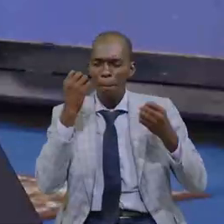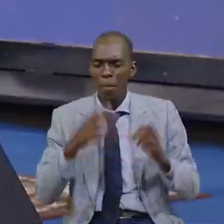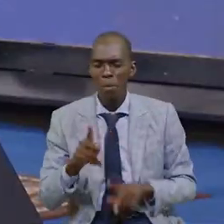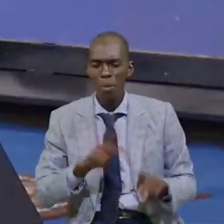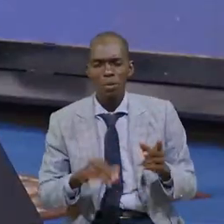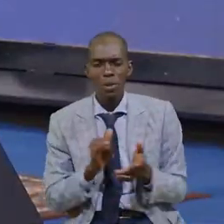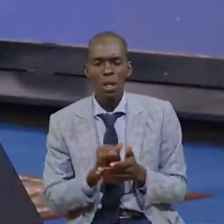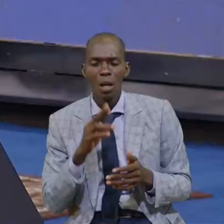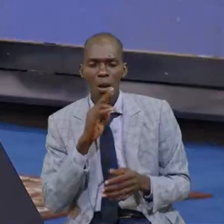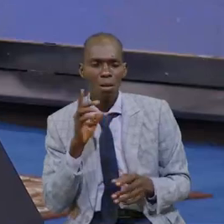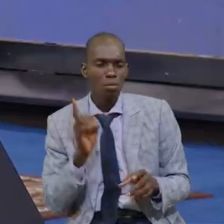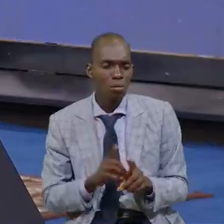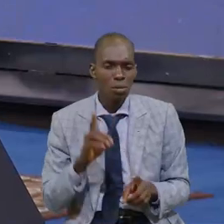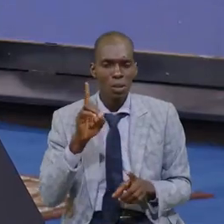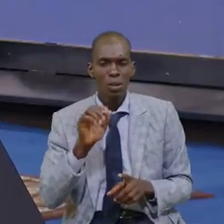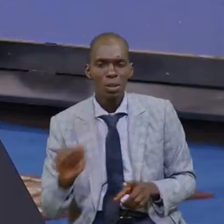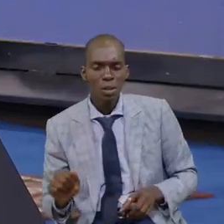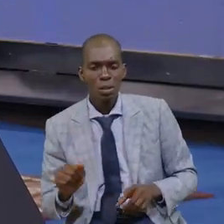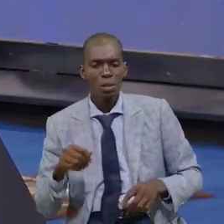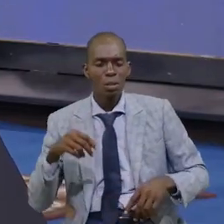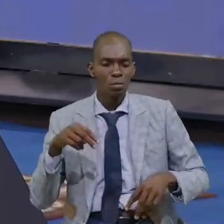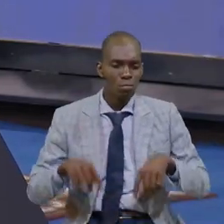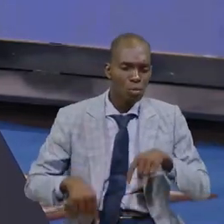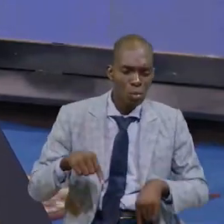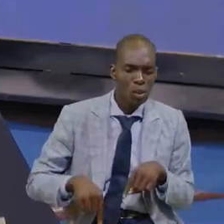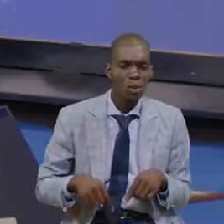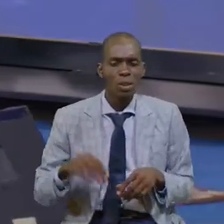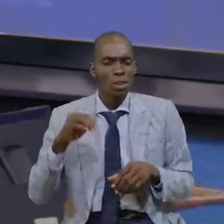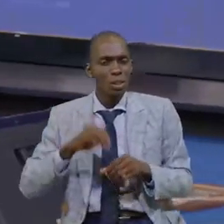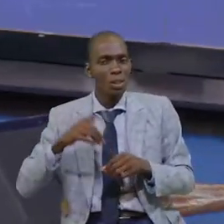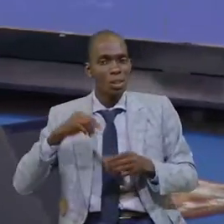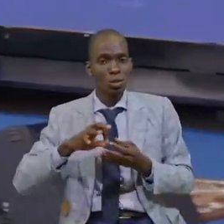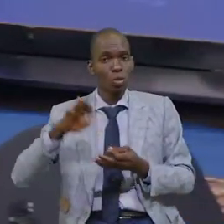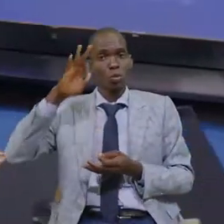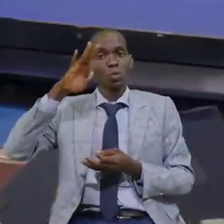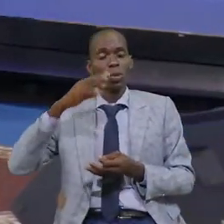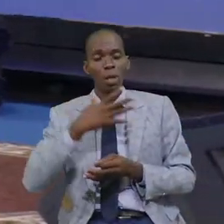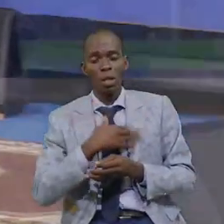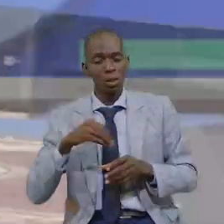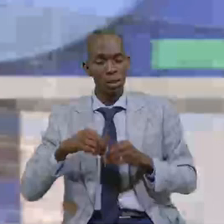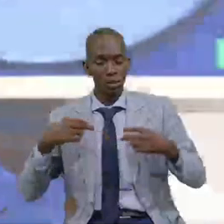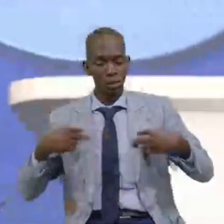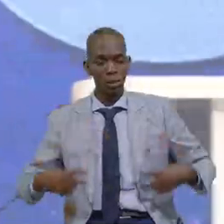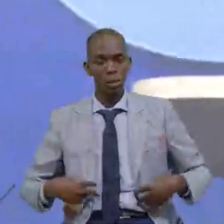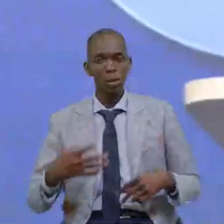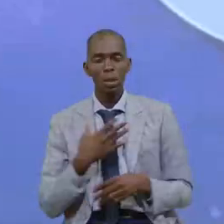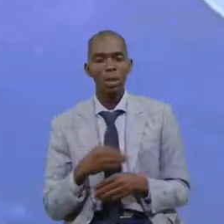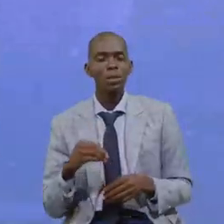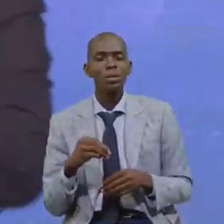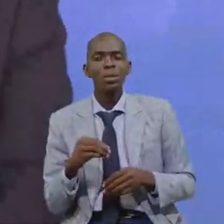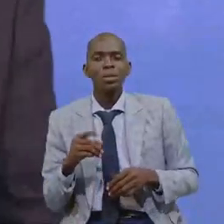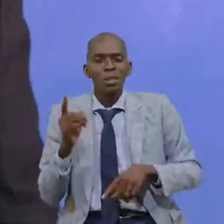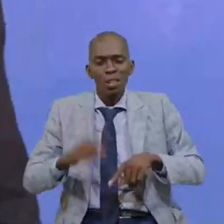qui étaient donc boiteux physiquement et spirituellement et qui ne pouvaient pas se lever